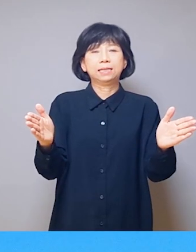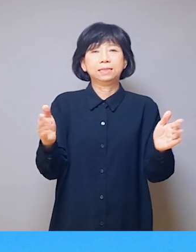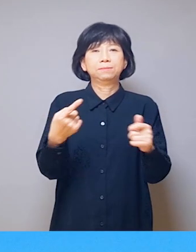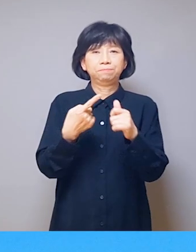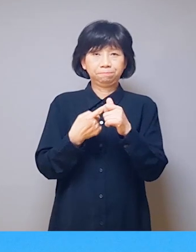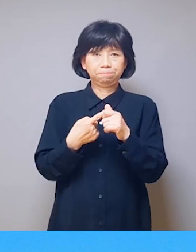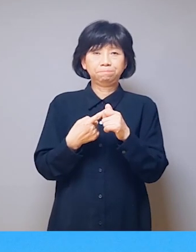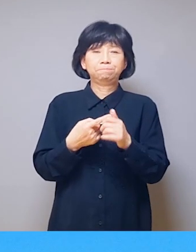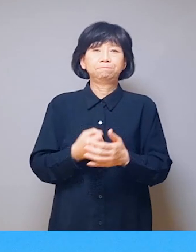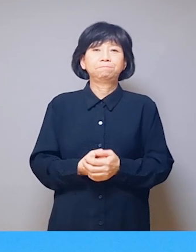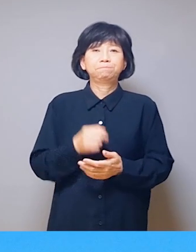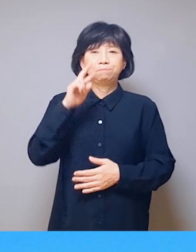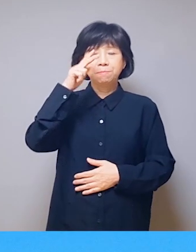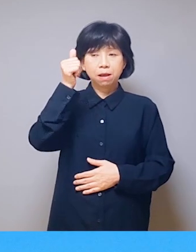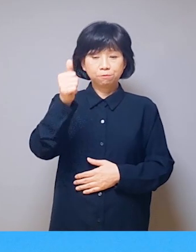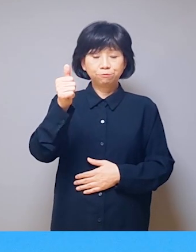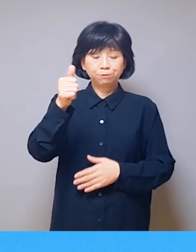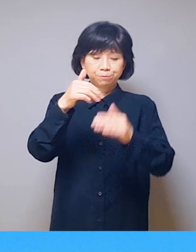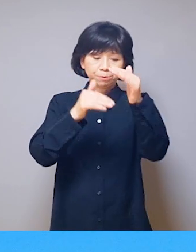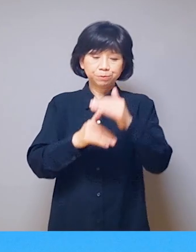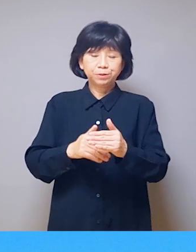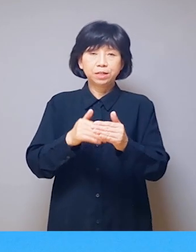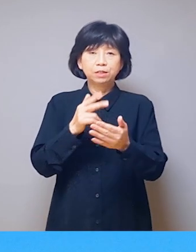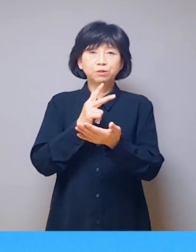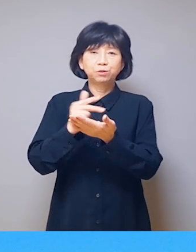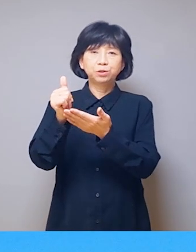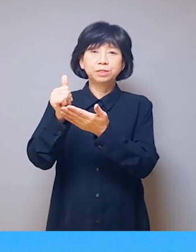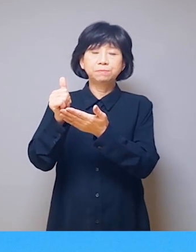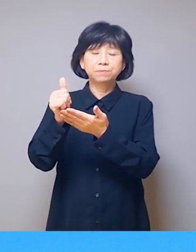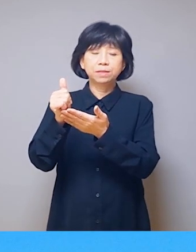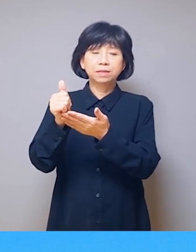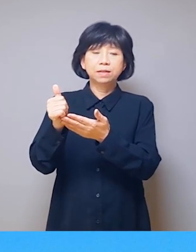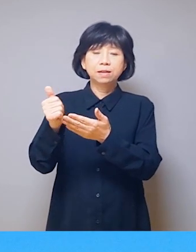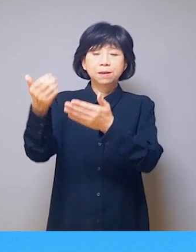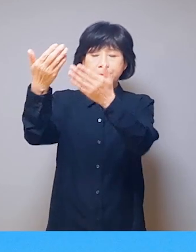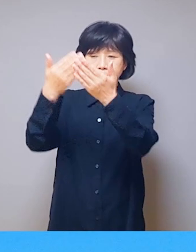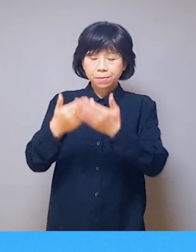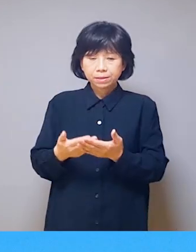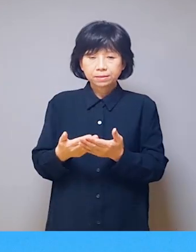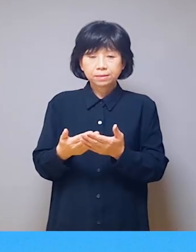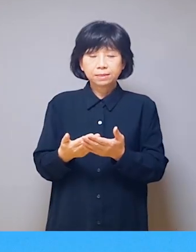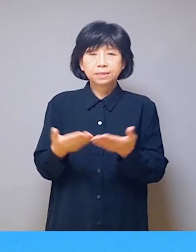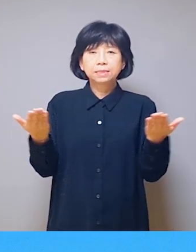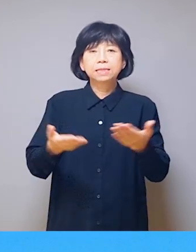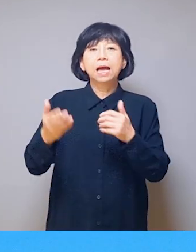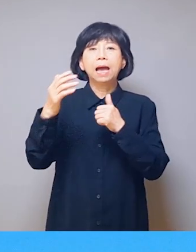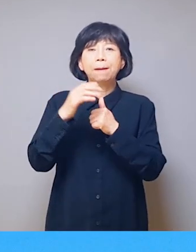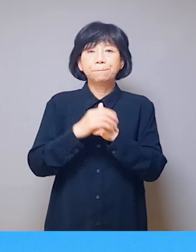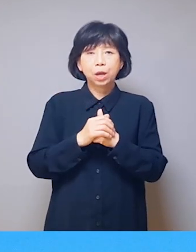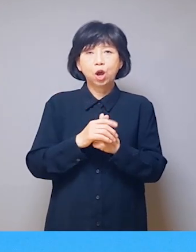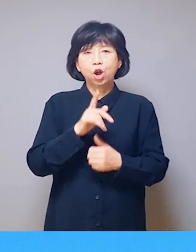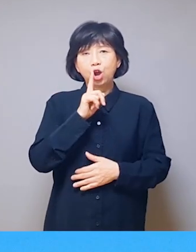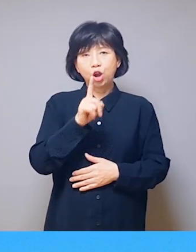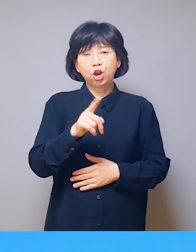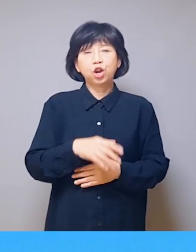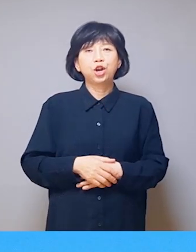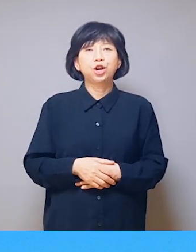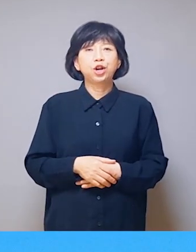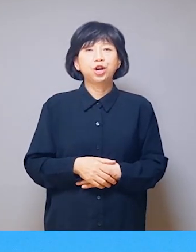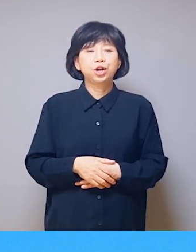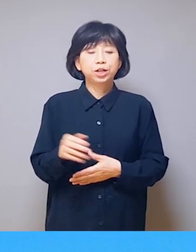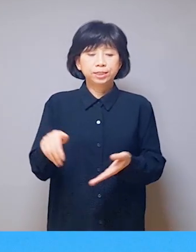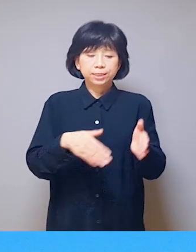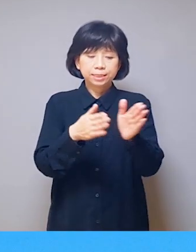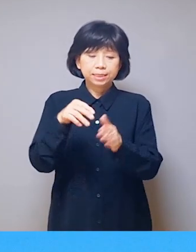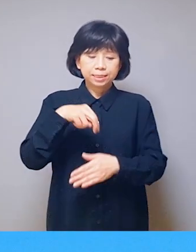믿습니다. 바울은 본문에서 주 예수께 받은 사명이라고 표현을 합니다. 주 예수께 받은 사명. 그